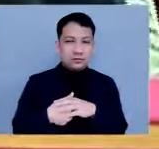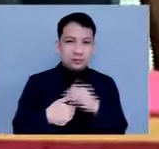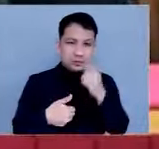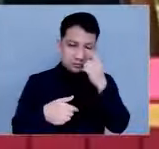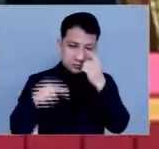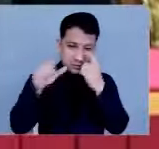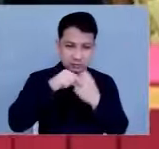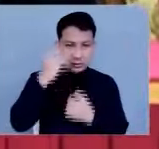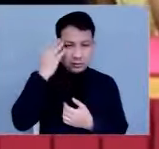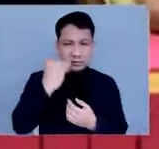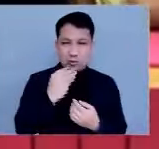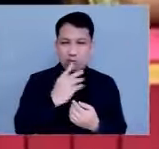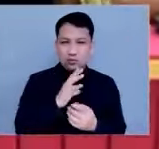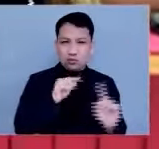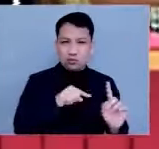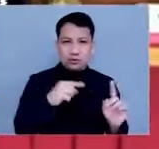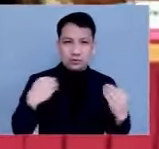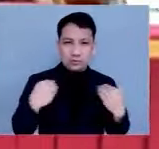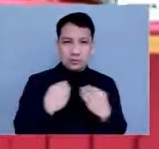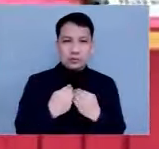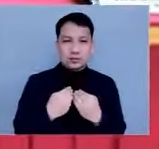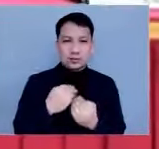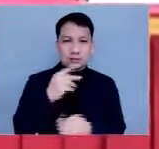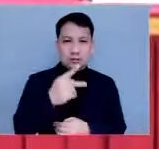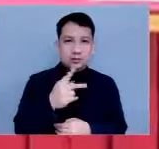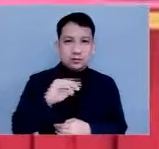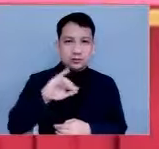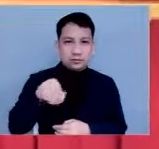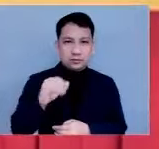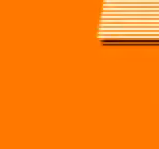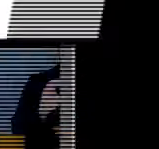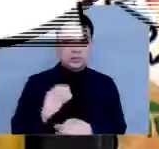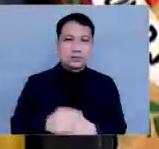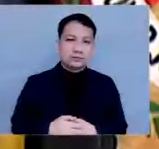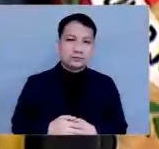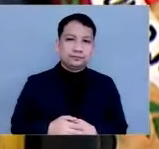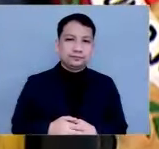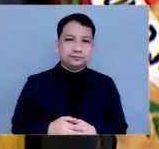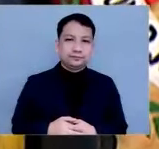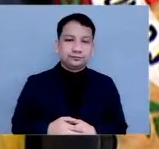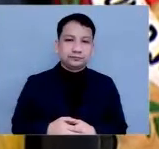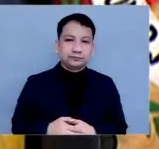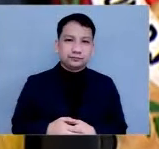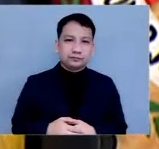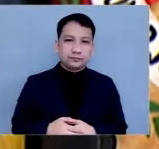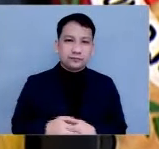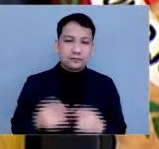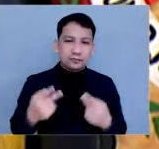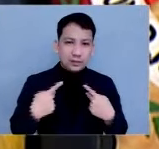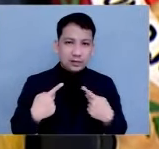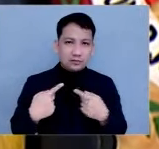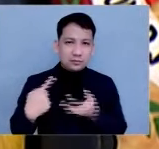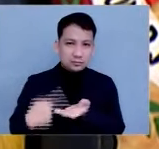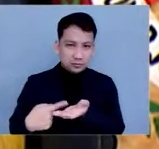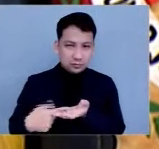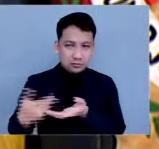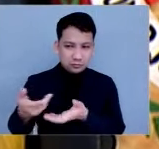PNP kung dati rin siyang membro ng Kingdom of Jesus Christ. Nagkakaroon po ngayon ng pag-uusap